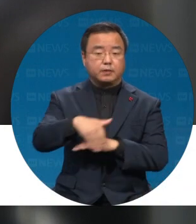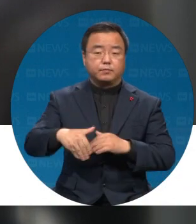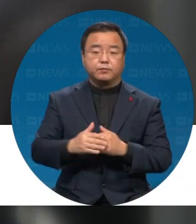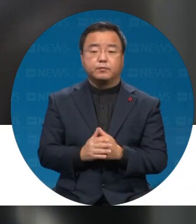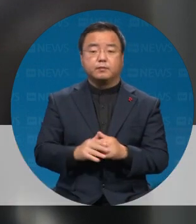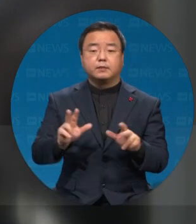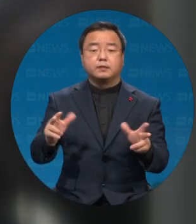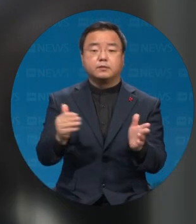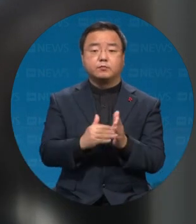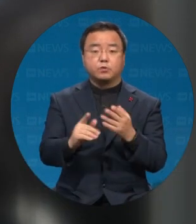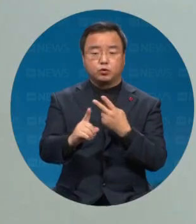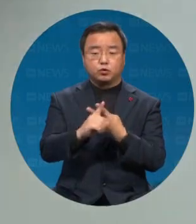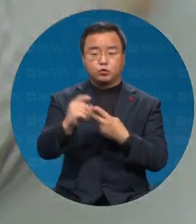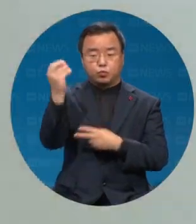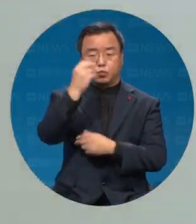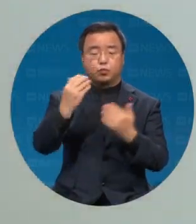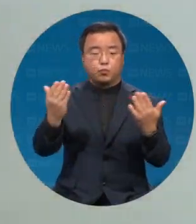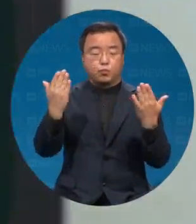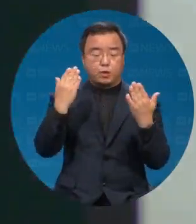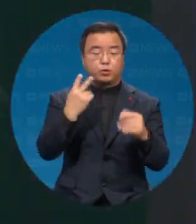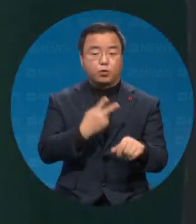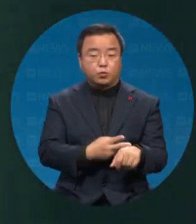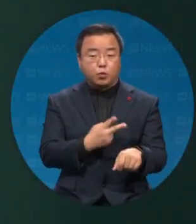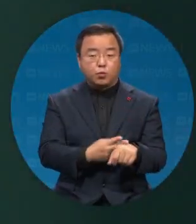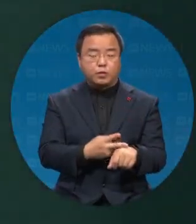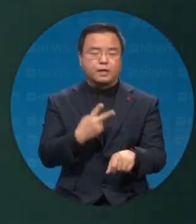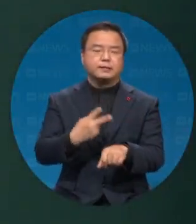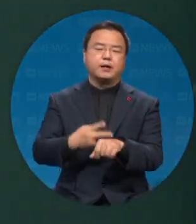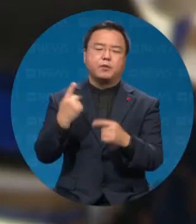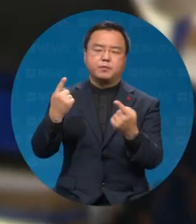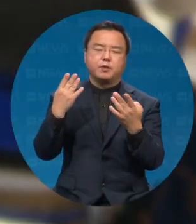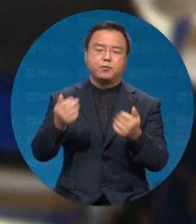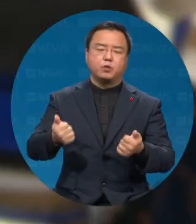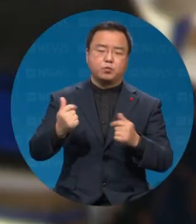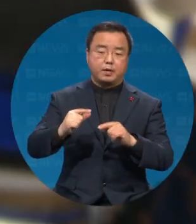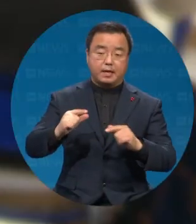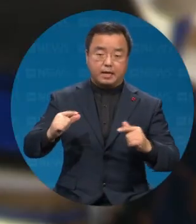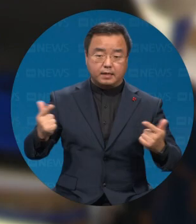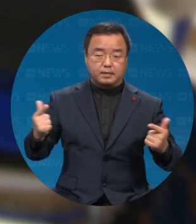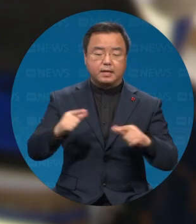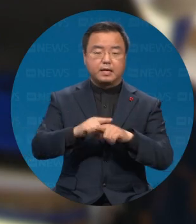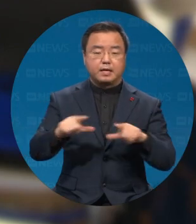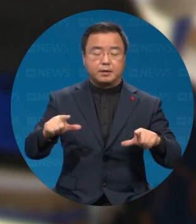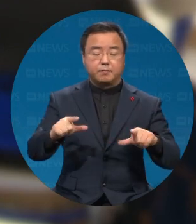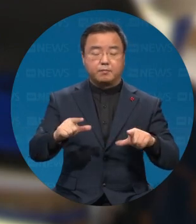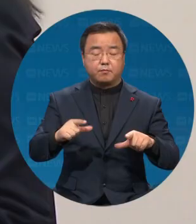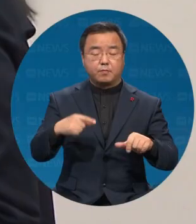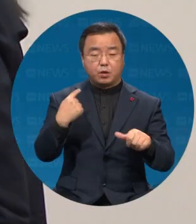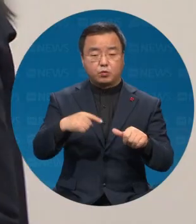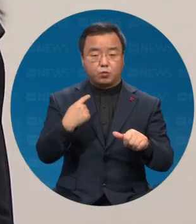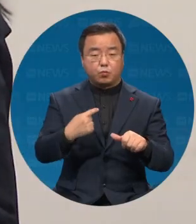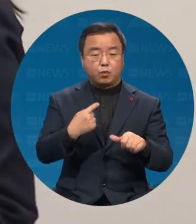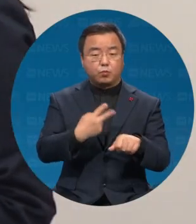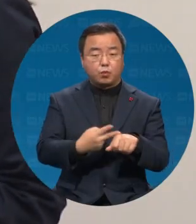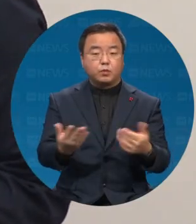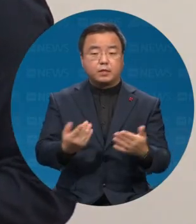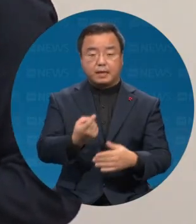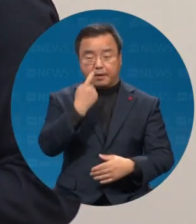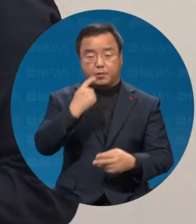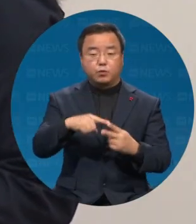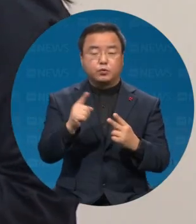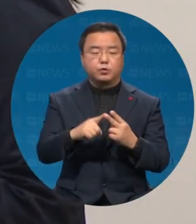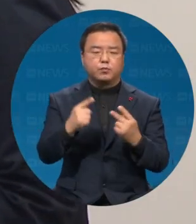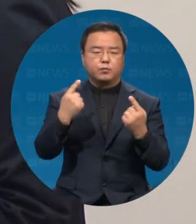중고등학교 교사 는 사범대를 졸업하지 않아도 일반 학교에 교직 과정을 이수 하거나 교육대학원 졸업 을 하면